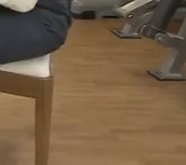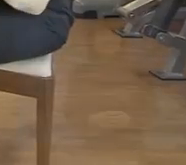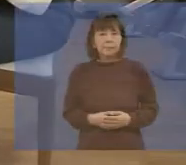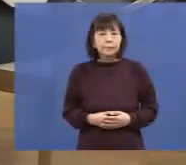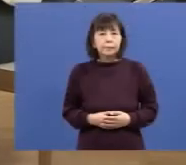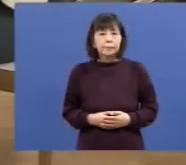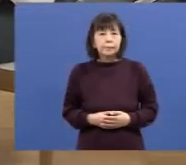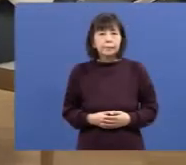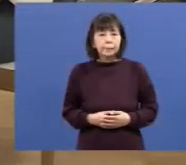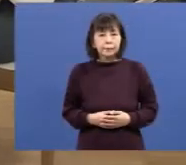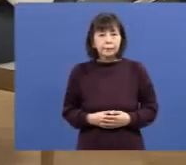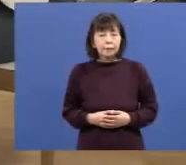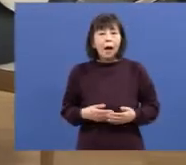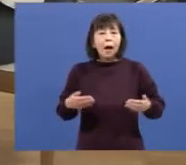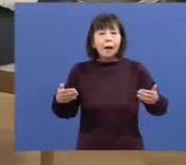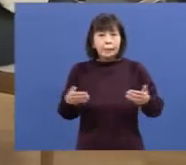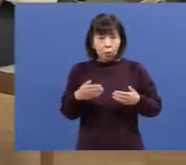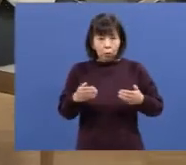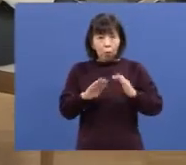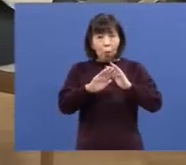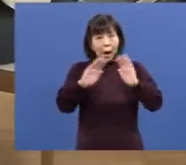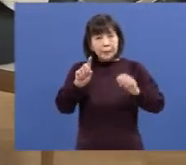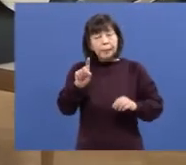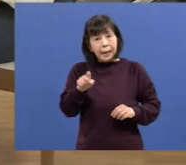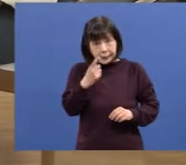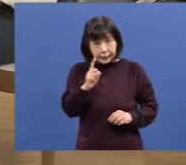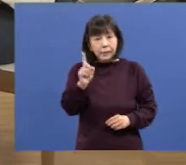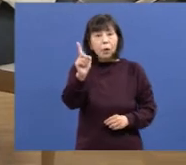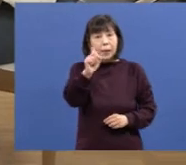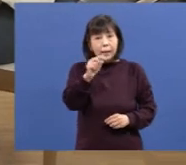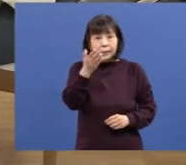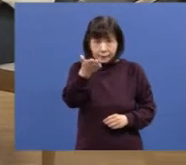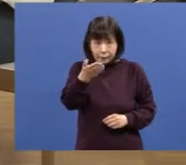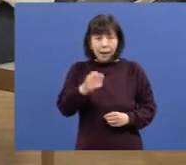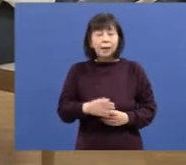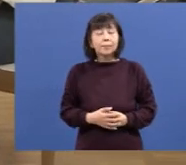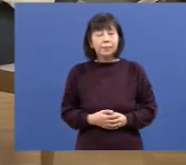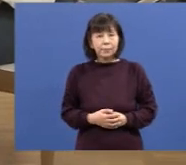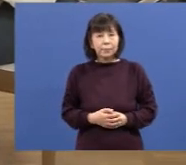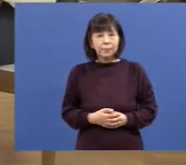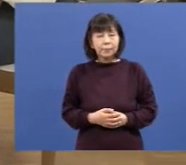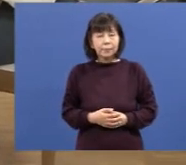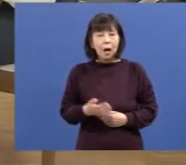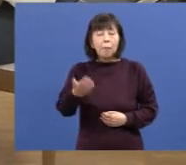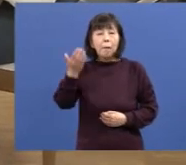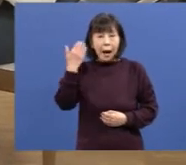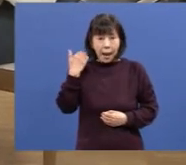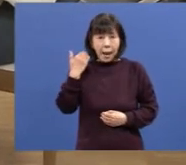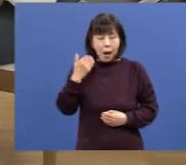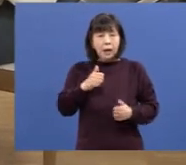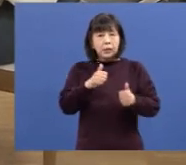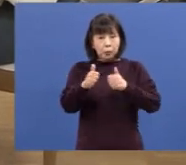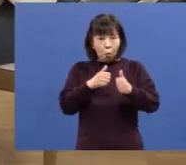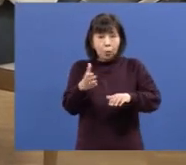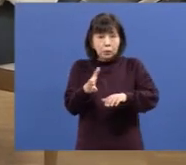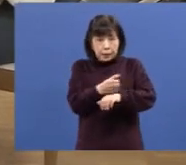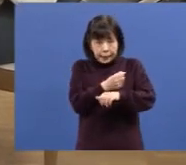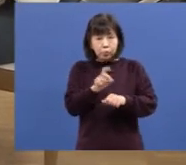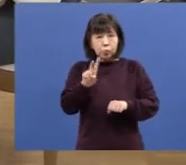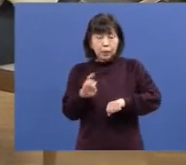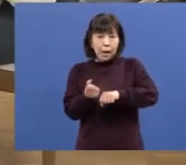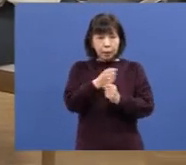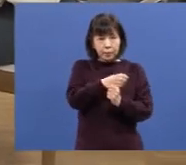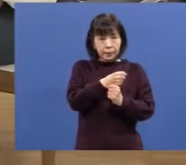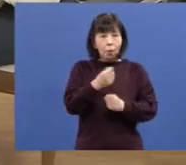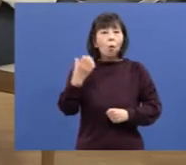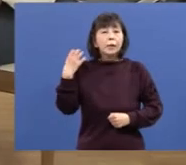まずは介護職に就こうと思われたきっかけは何だったんでしょうか？ もともとアスリートに対してのリハビリを行っていたん